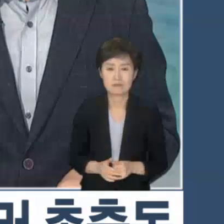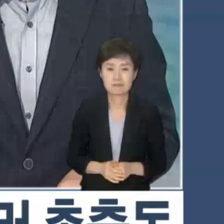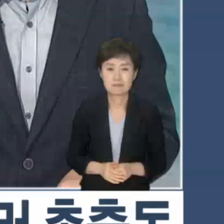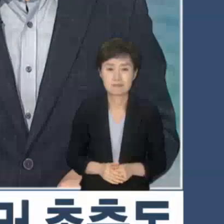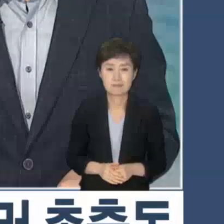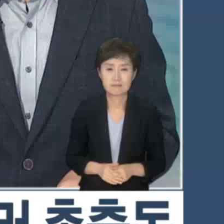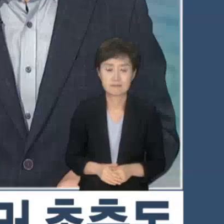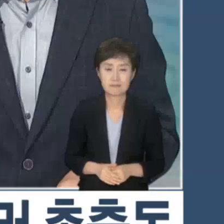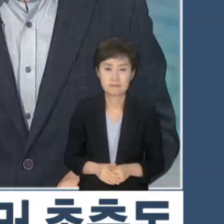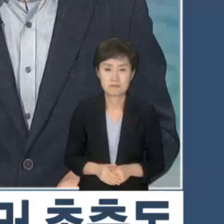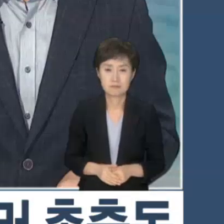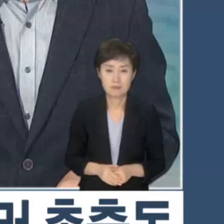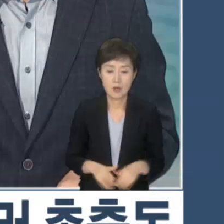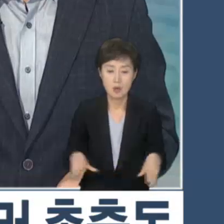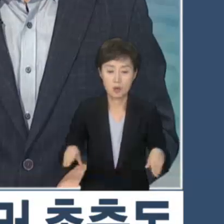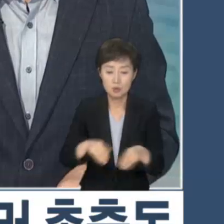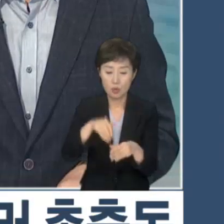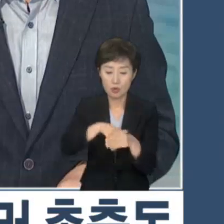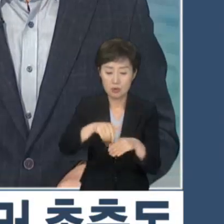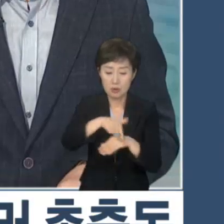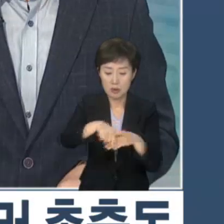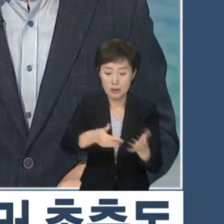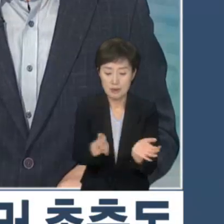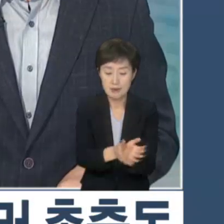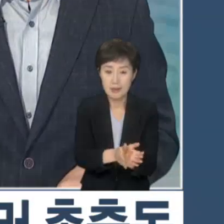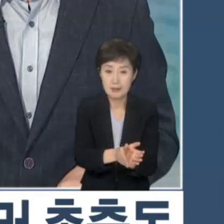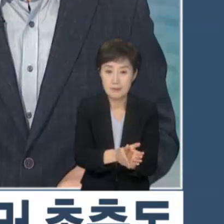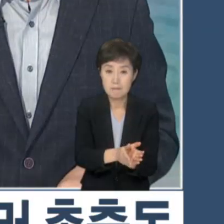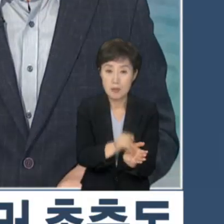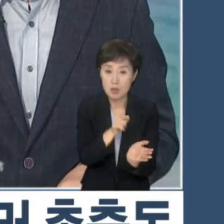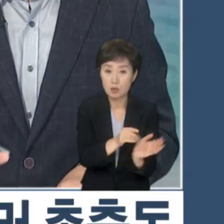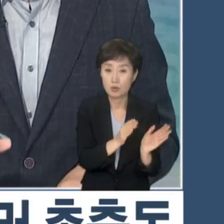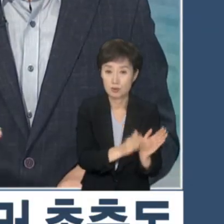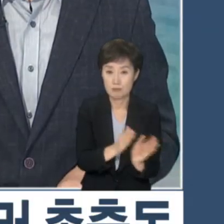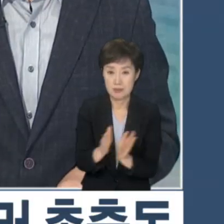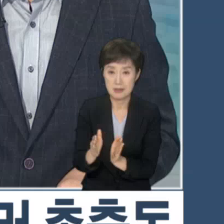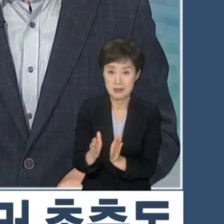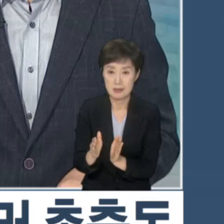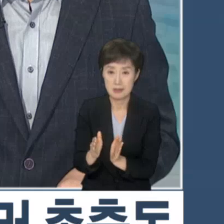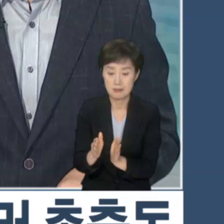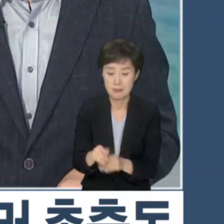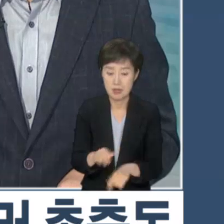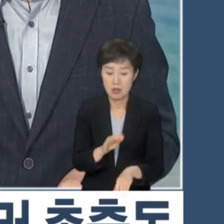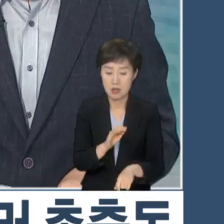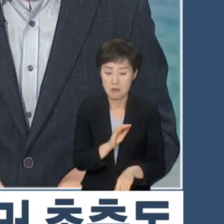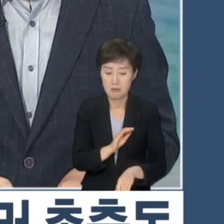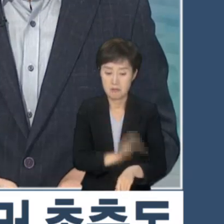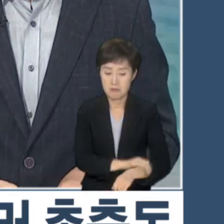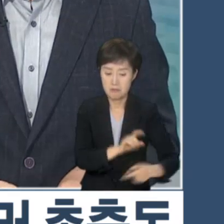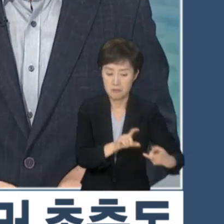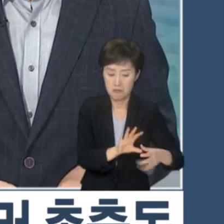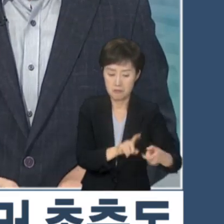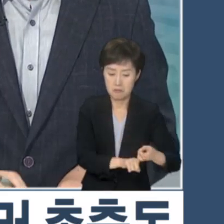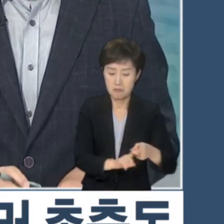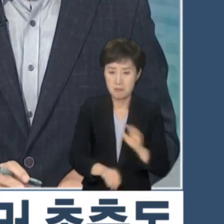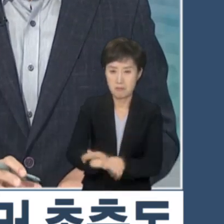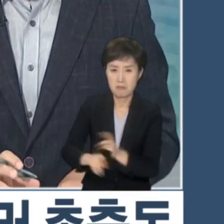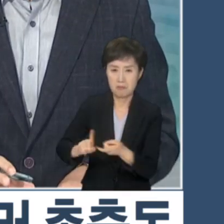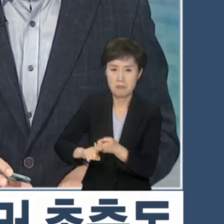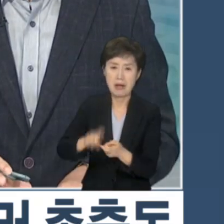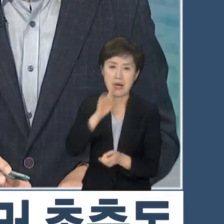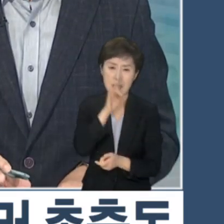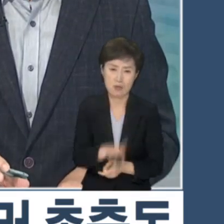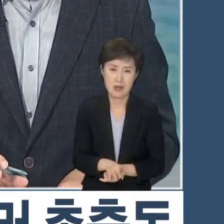그 총선 기획단 준비를 해가면서 어느 일방 쪽에 지나치게 치우쳐 있다라고 한다면 또